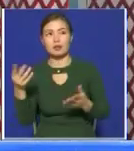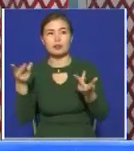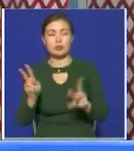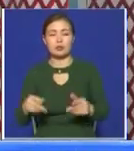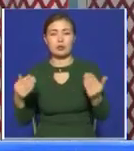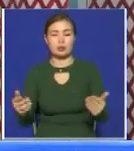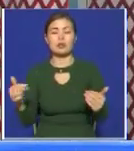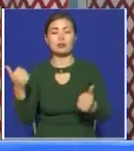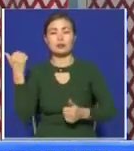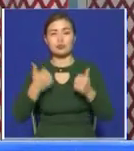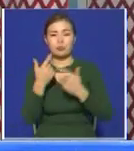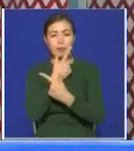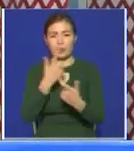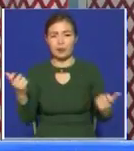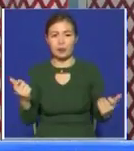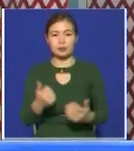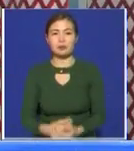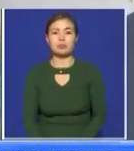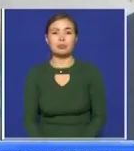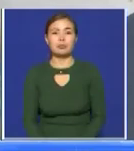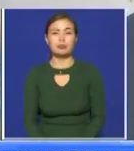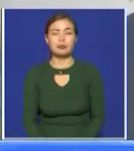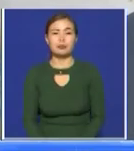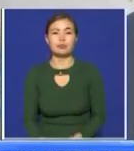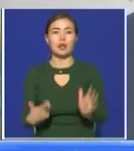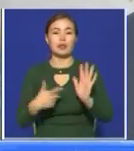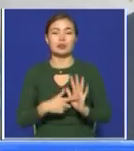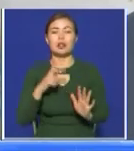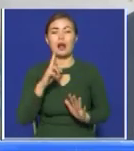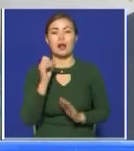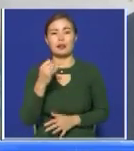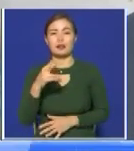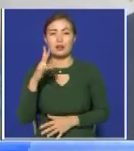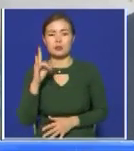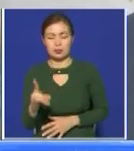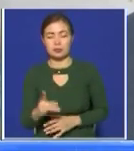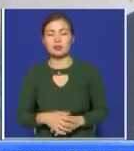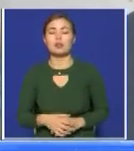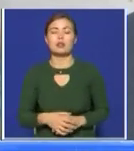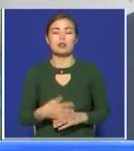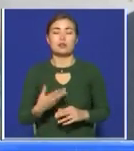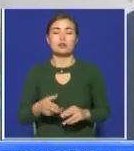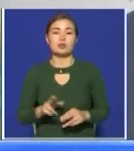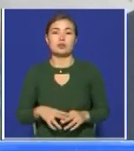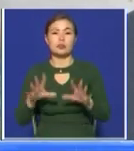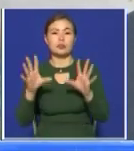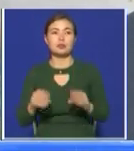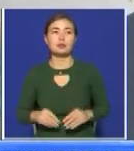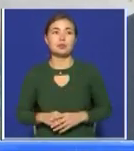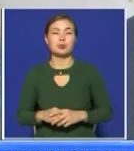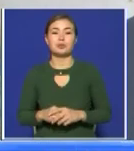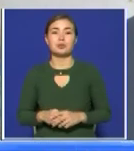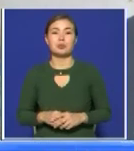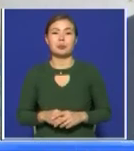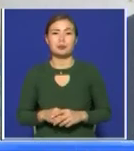орындаушылар арасында насихаттап ұлықтау. Жеті қайқының әндері тағы да басқа тыңнан ескі үндаспалардан табылған